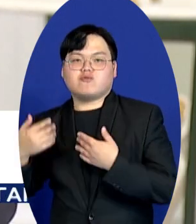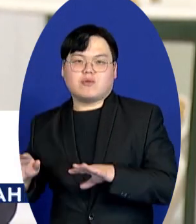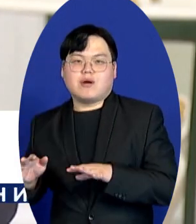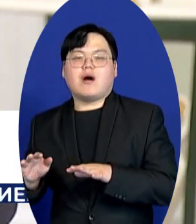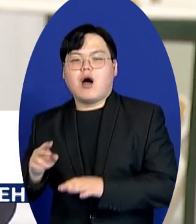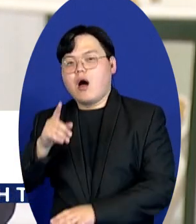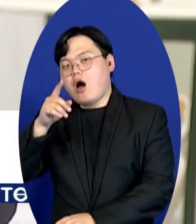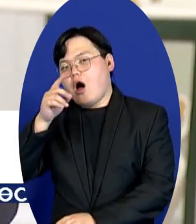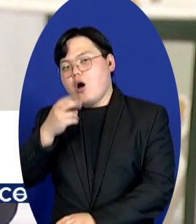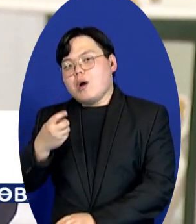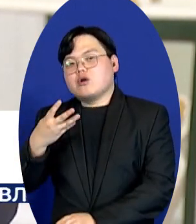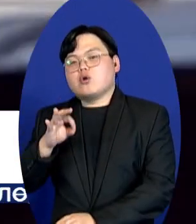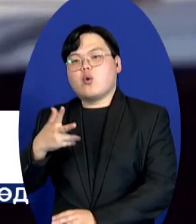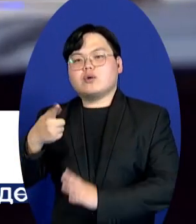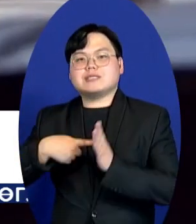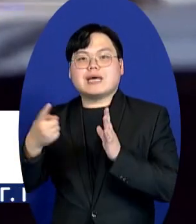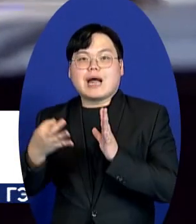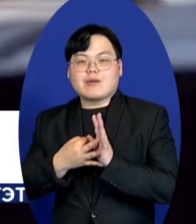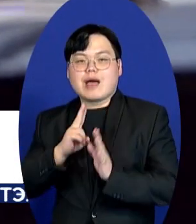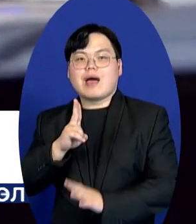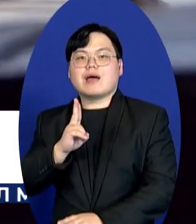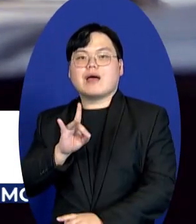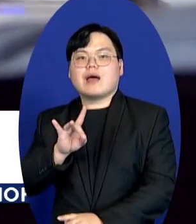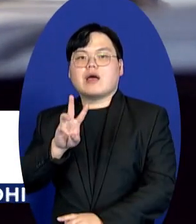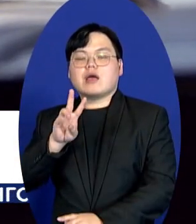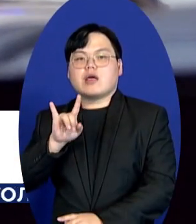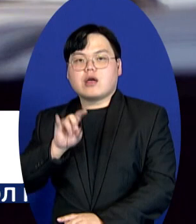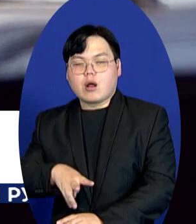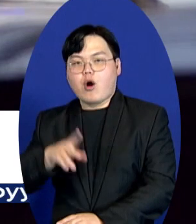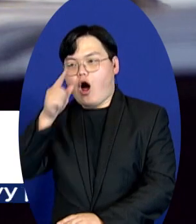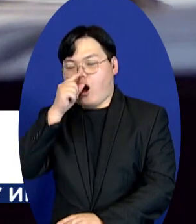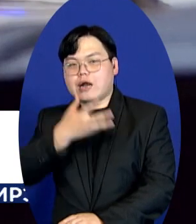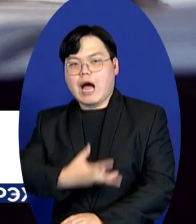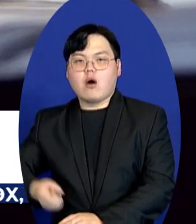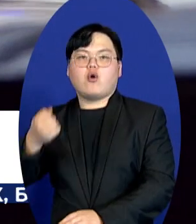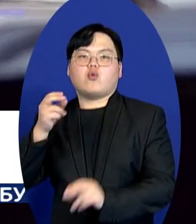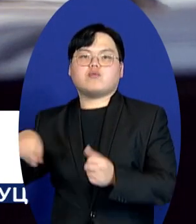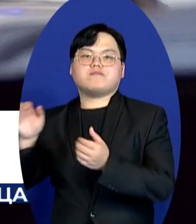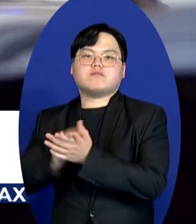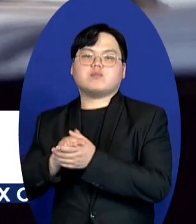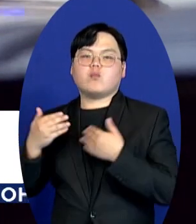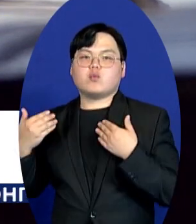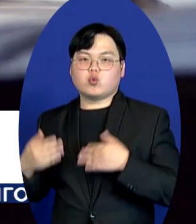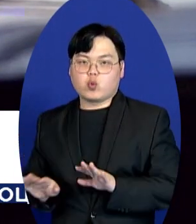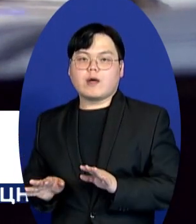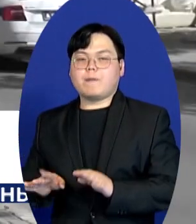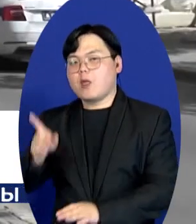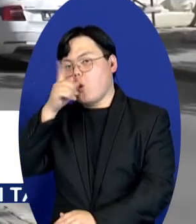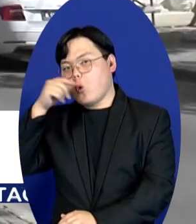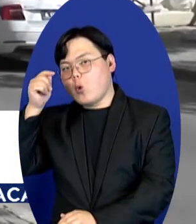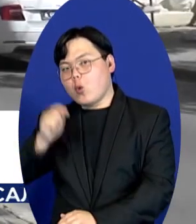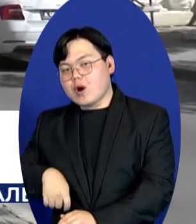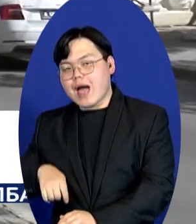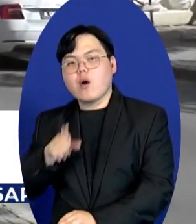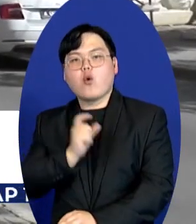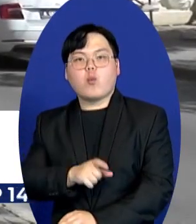Путин 2014 оны 3 сарын 18-ны өдөр Кремльг Орос албаны улсын бүрэлдэхүүнд оруулах тухай гэрээнд гар үсэг зурсан. Украины эрх баригчид